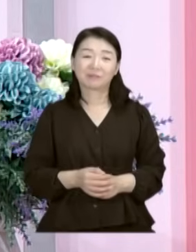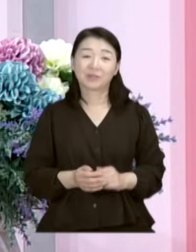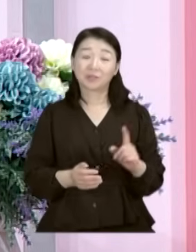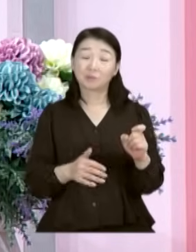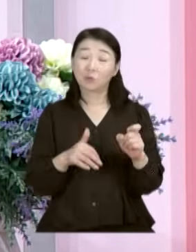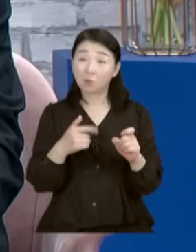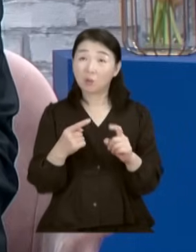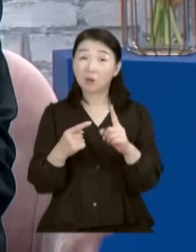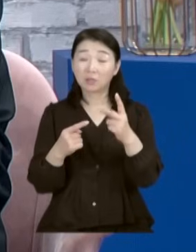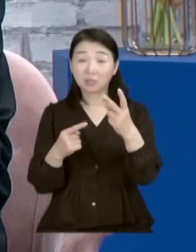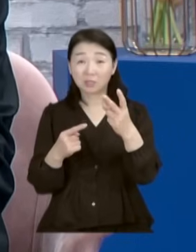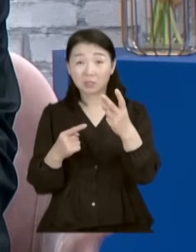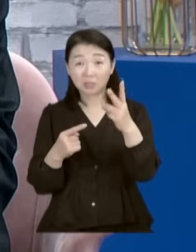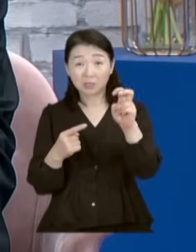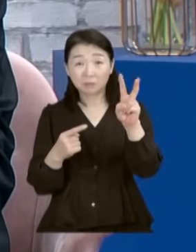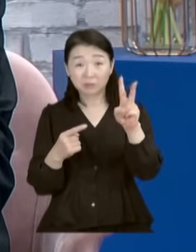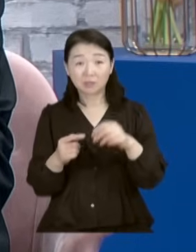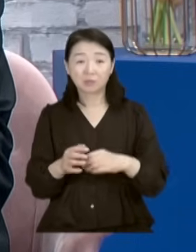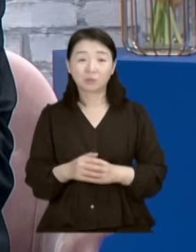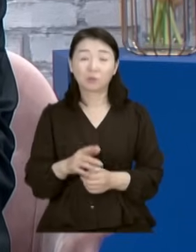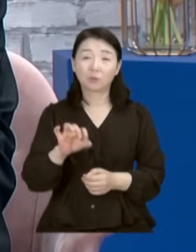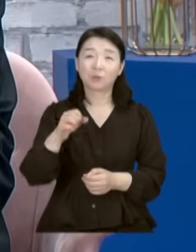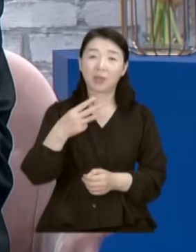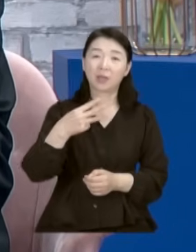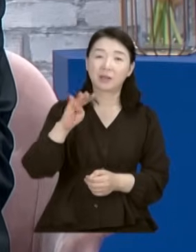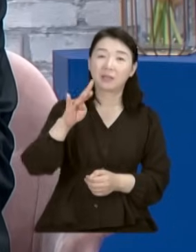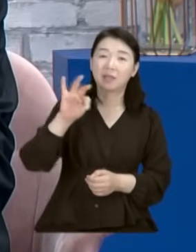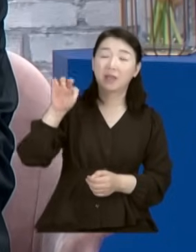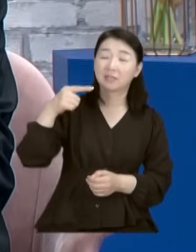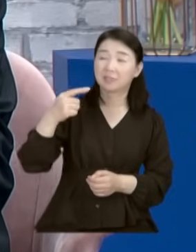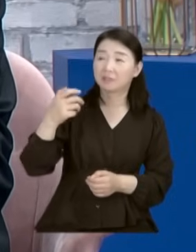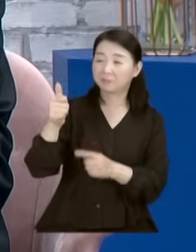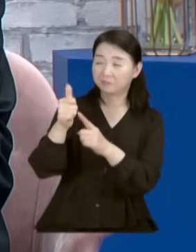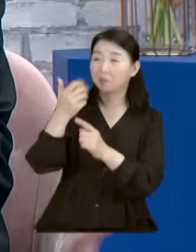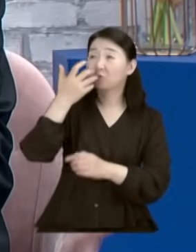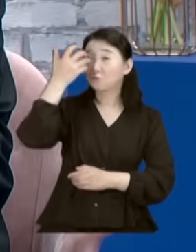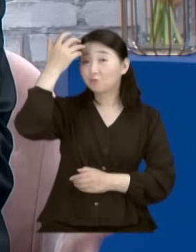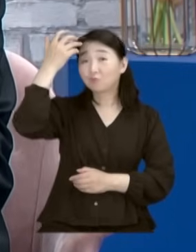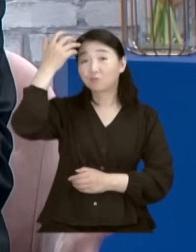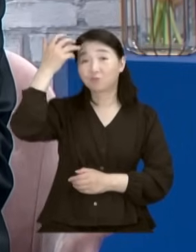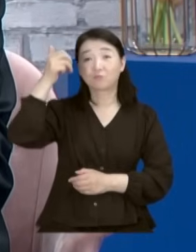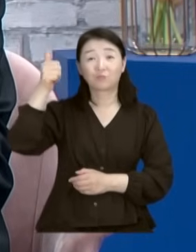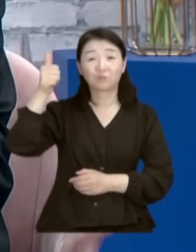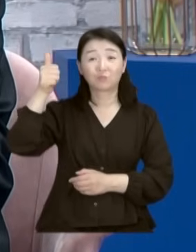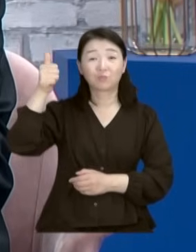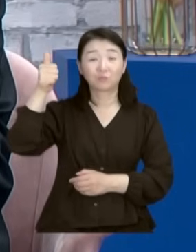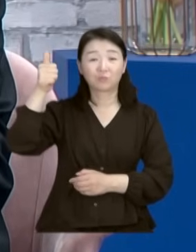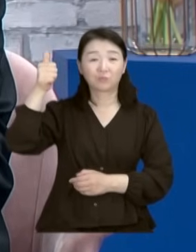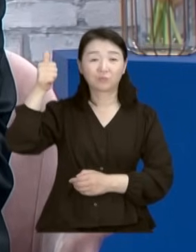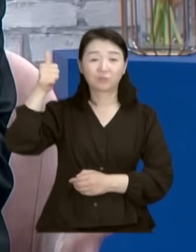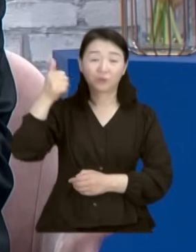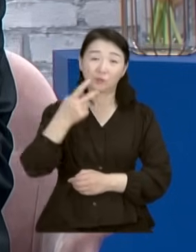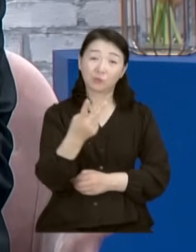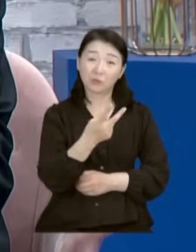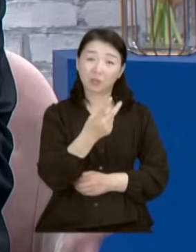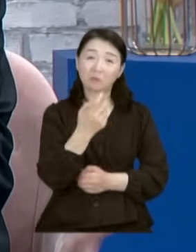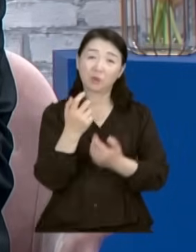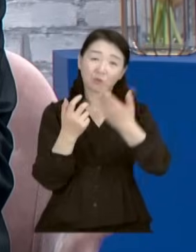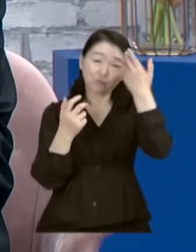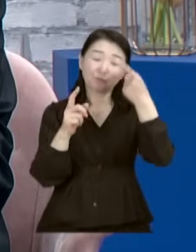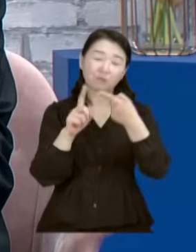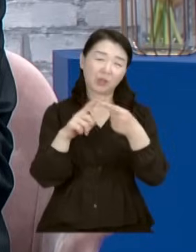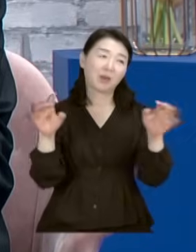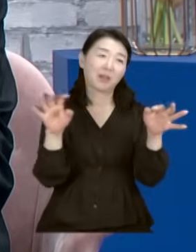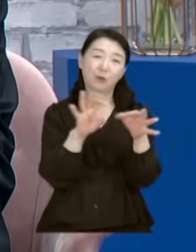22명이네 아니 그러니까 엘리어스라는 한 아이의 꿈 그러니까 청년 청년의 꿈이 어떻게 보면 이제 두 분의